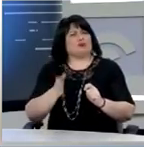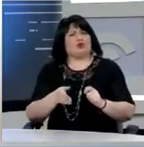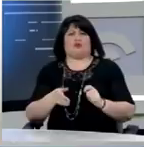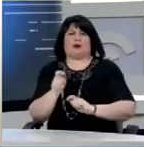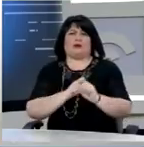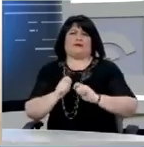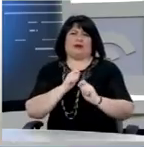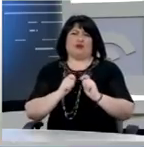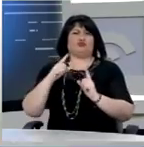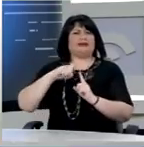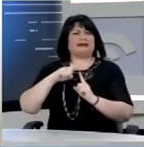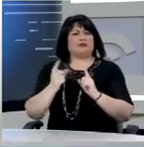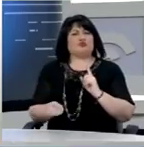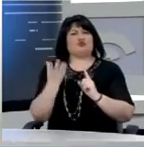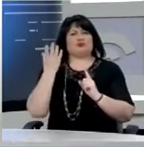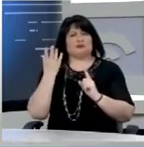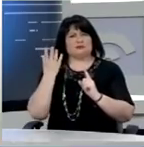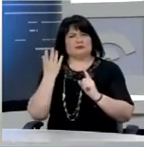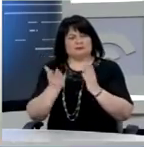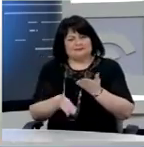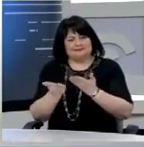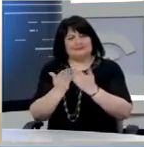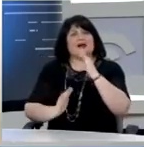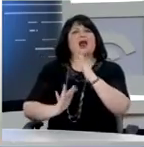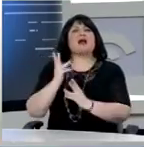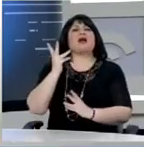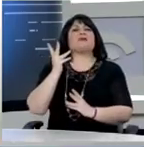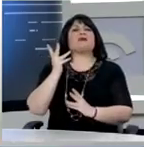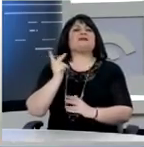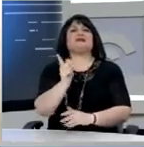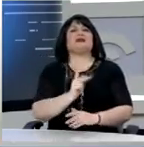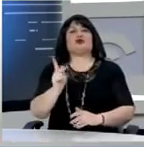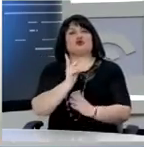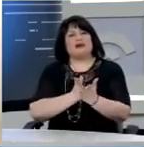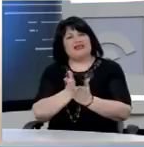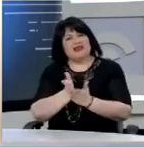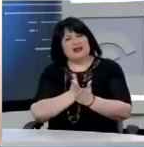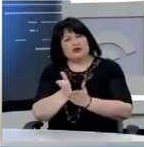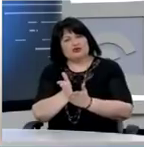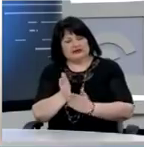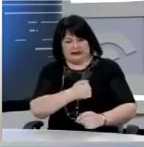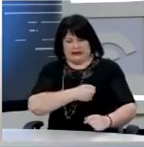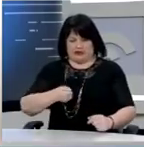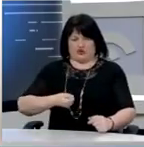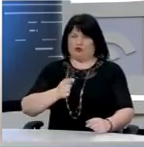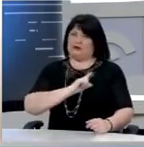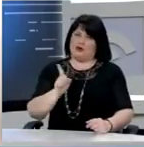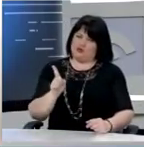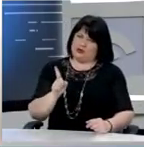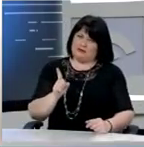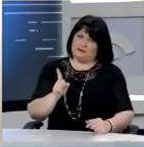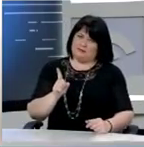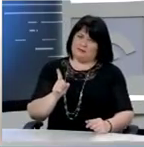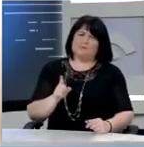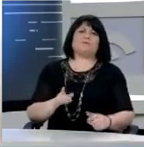τύπου, μεταρρυθμίσεις που ενισχύουν την ανάπτυξη και την κοινωνική δικαιοσύνη και όχι τη λιτότητα.